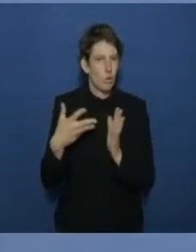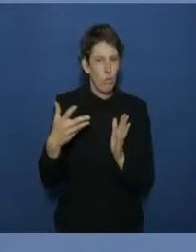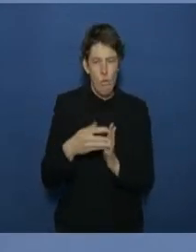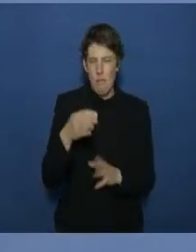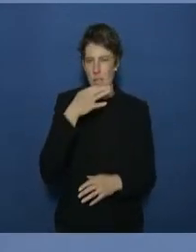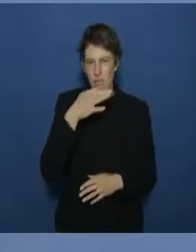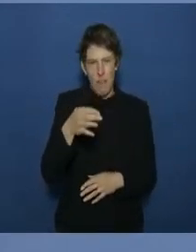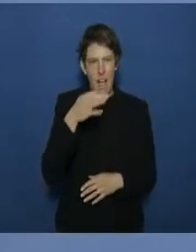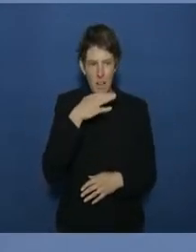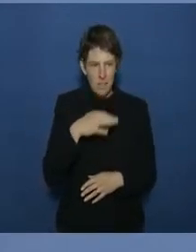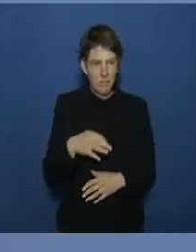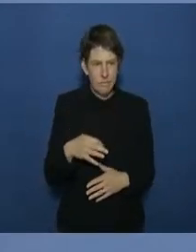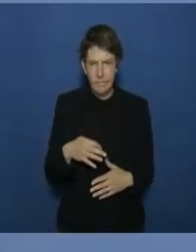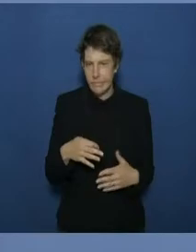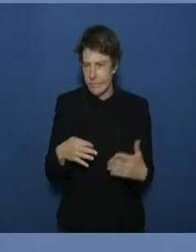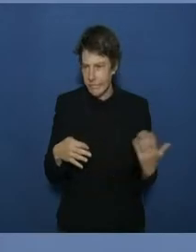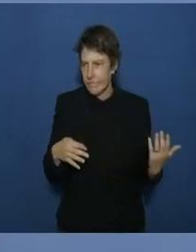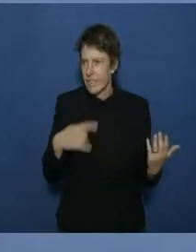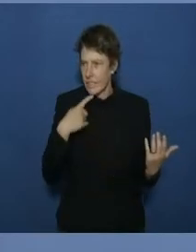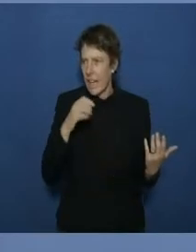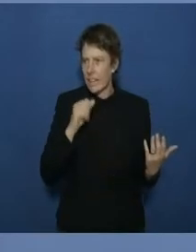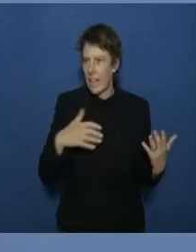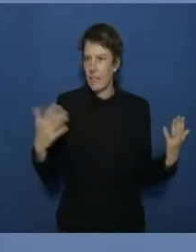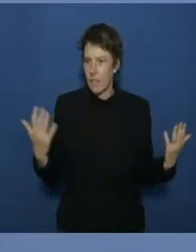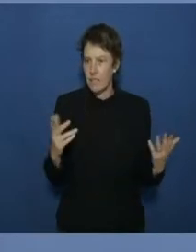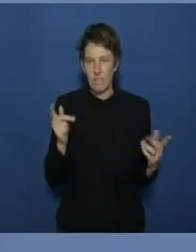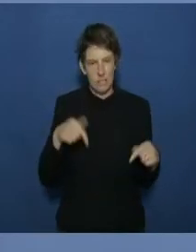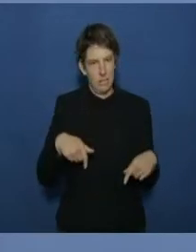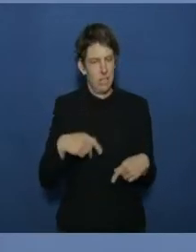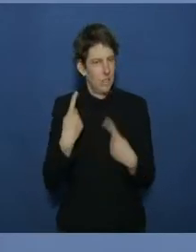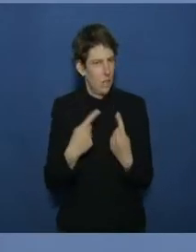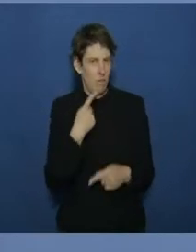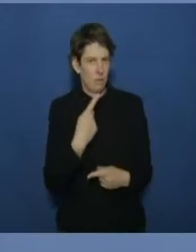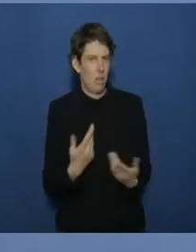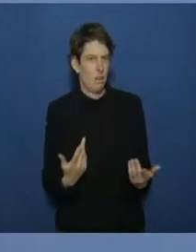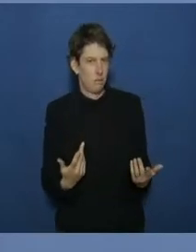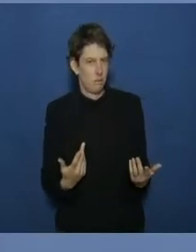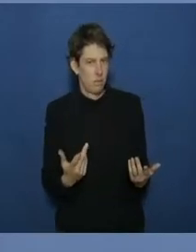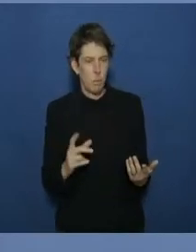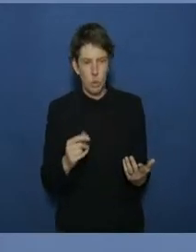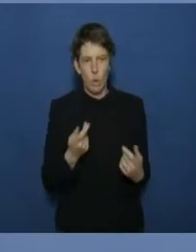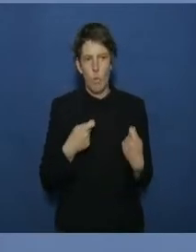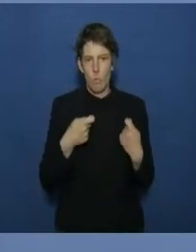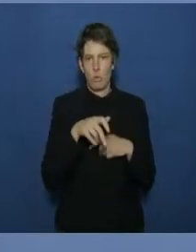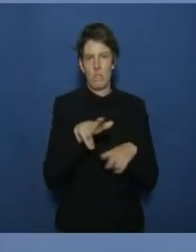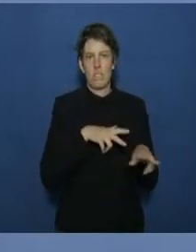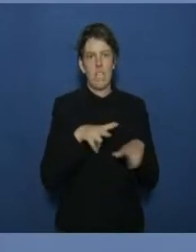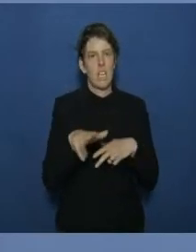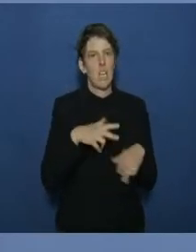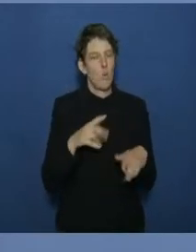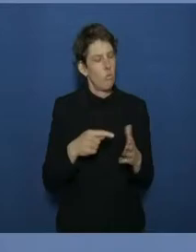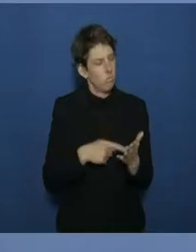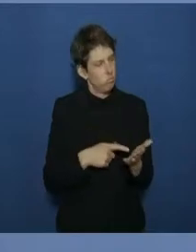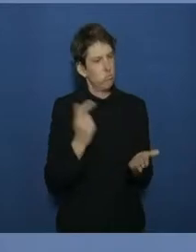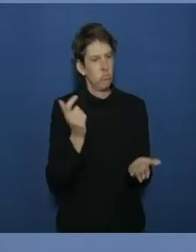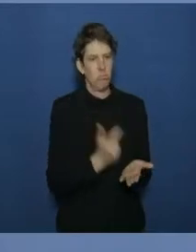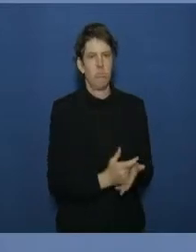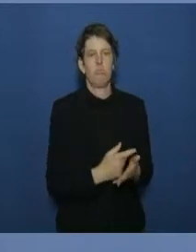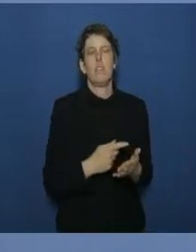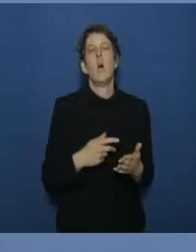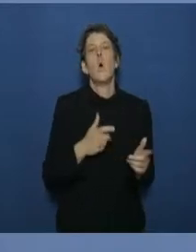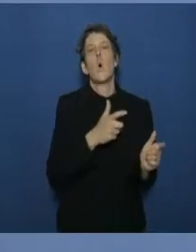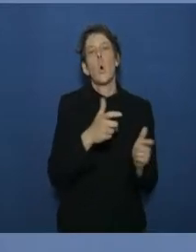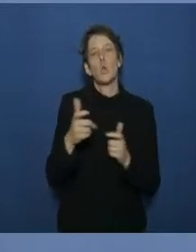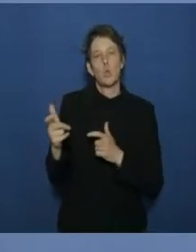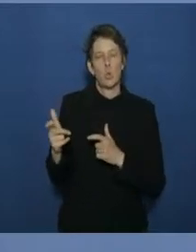Rüstungsexportkontrollfragen nur das sagen, was wir an dieser Stelle immer sagen, dass die Bundesregierung eine restriktive